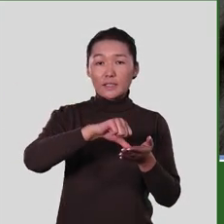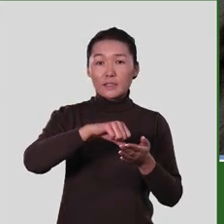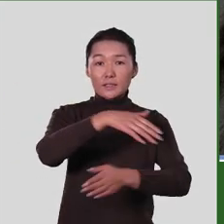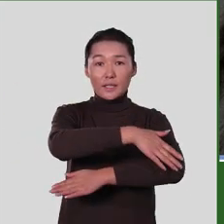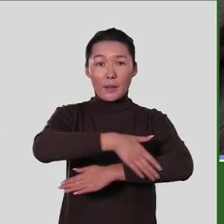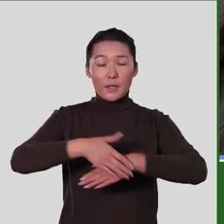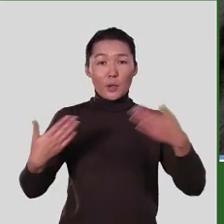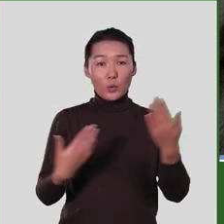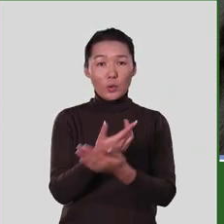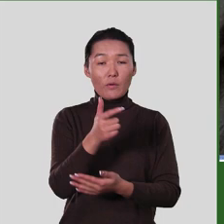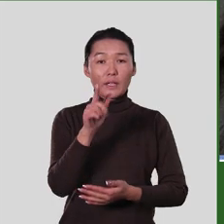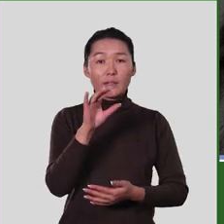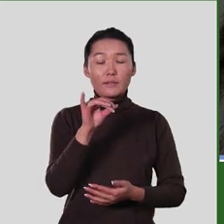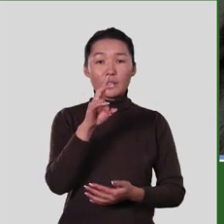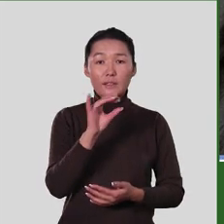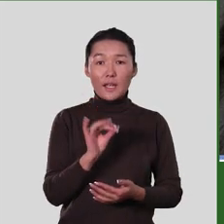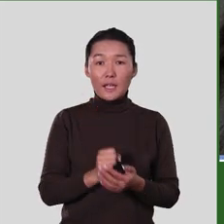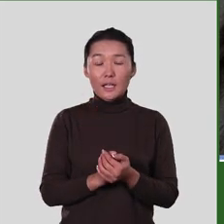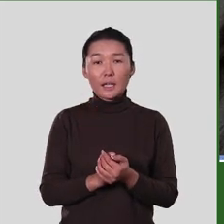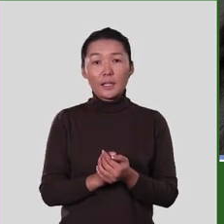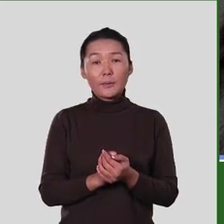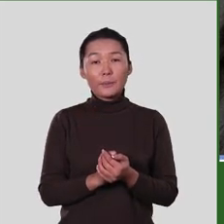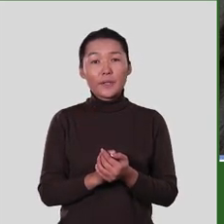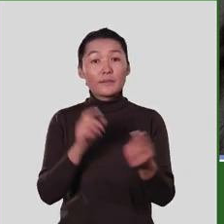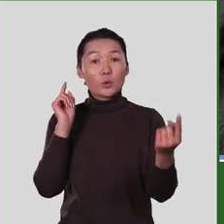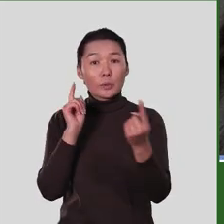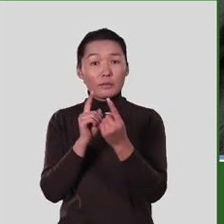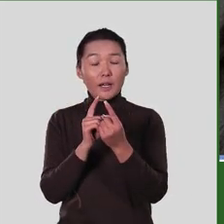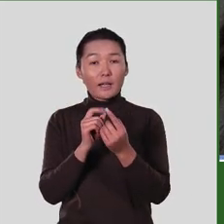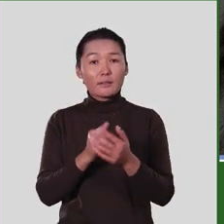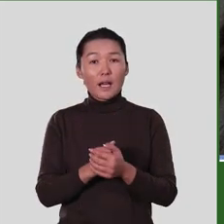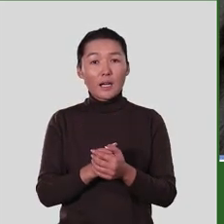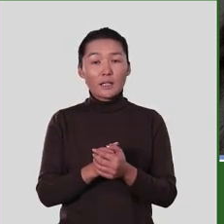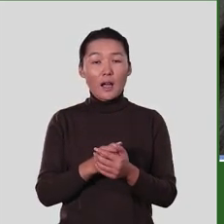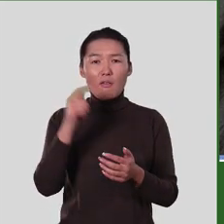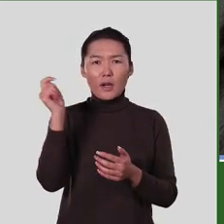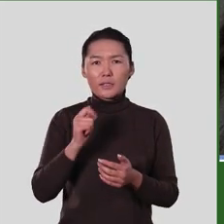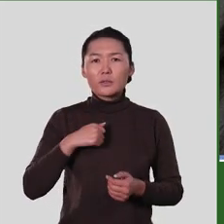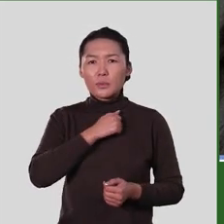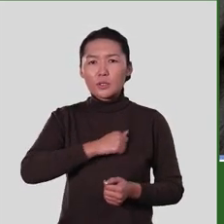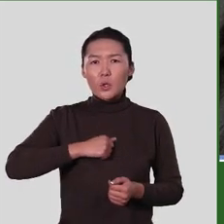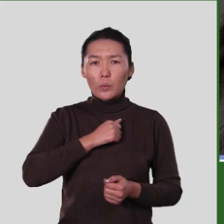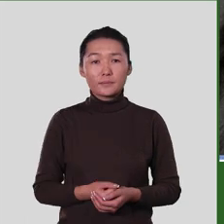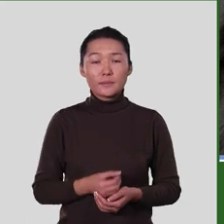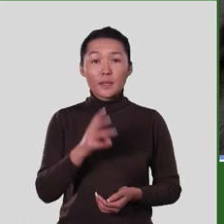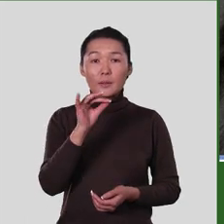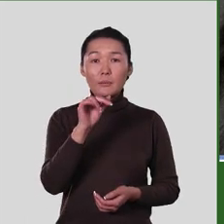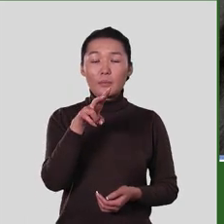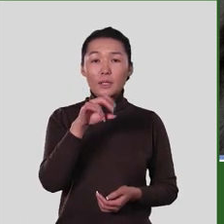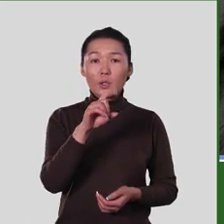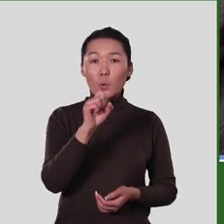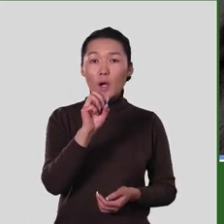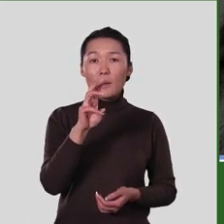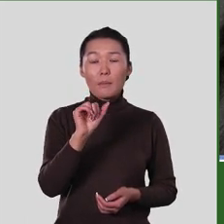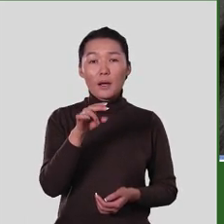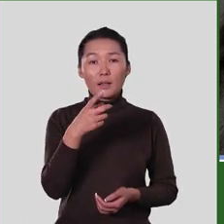берегу Новой Гвинеи и вступил в контакт со считавшимися воинственными и злобными папуасами.